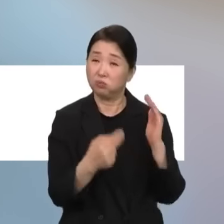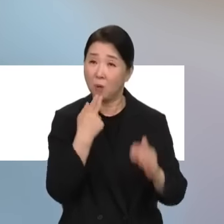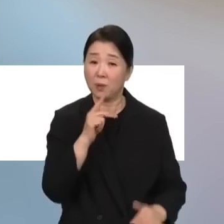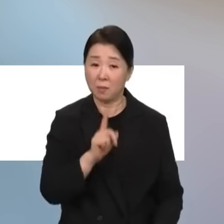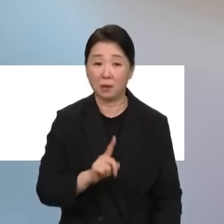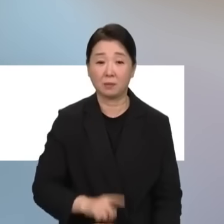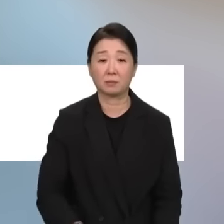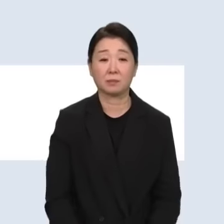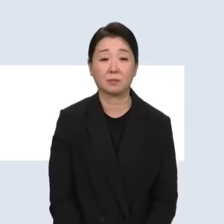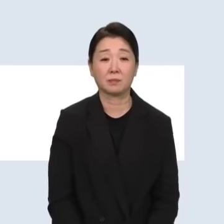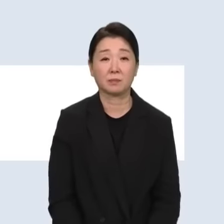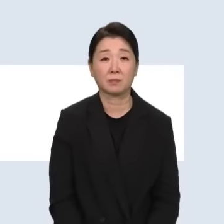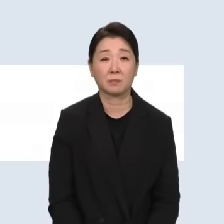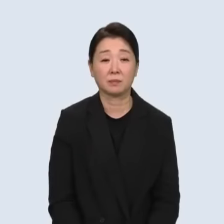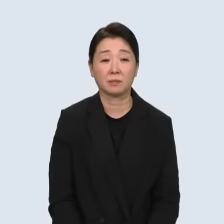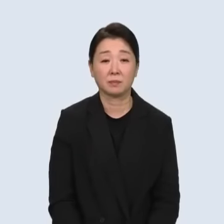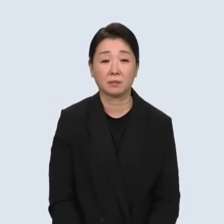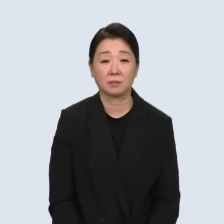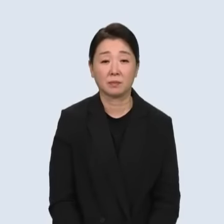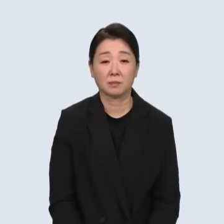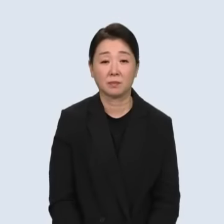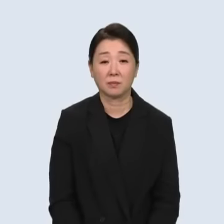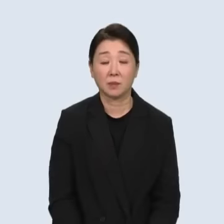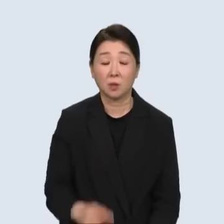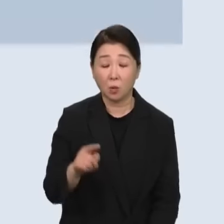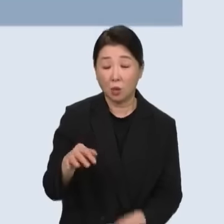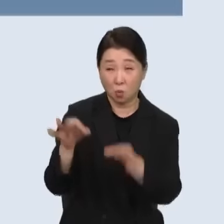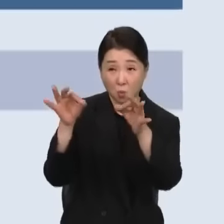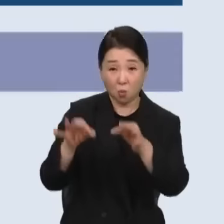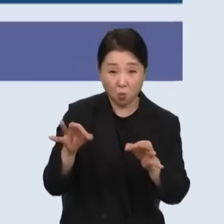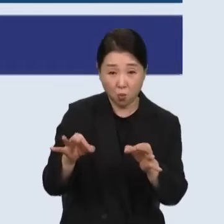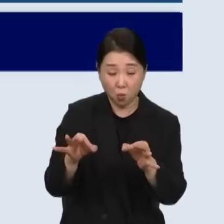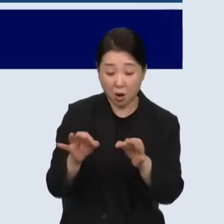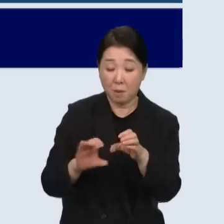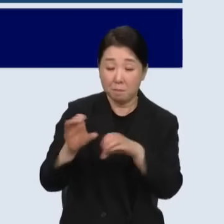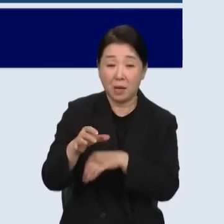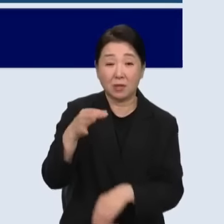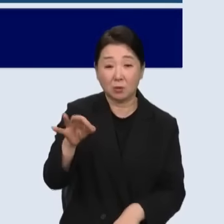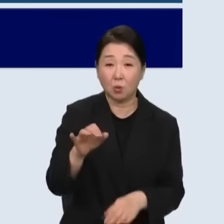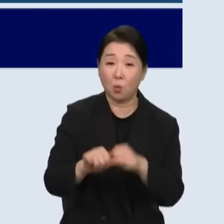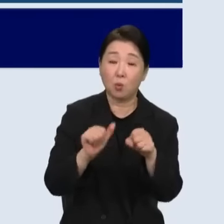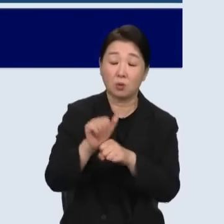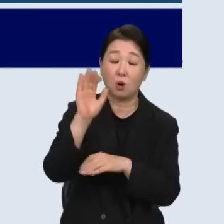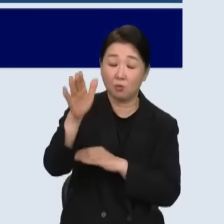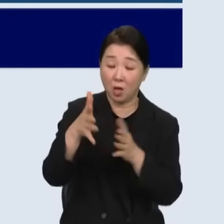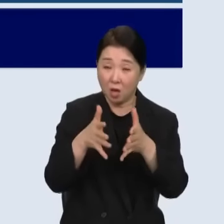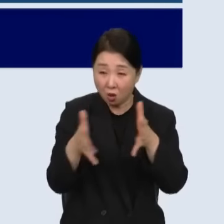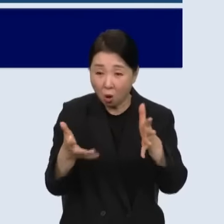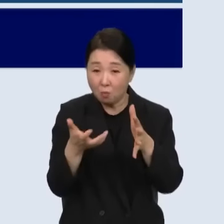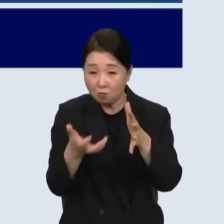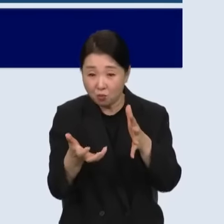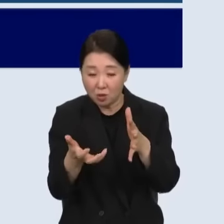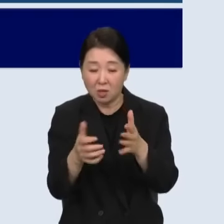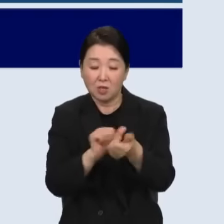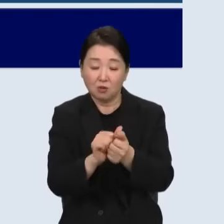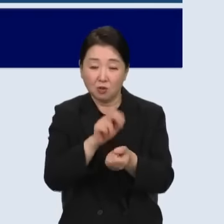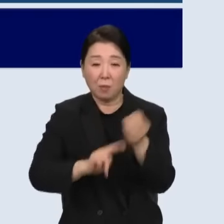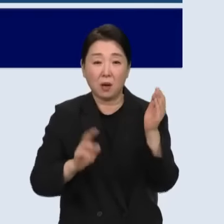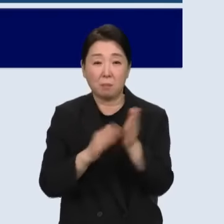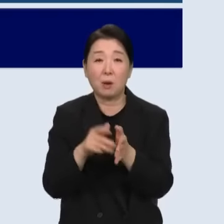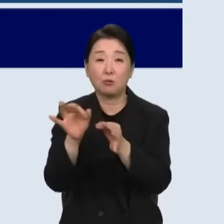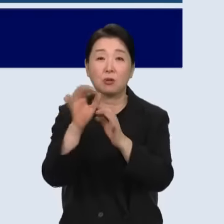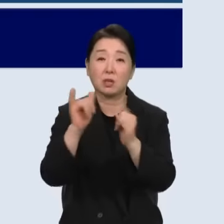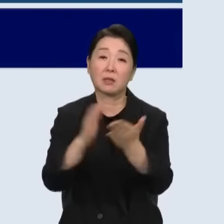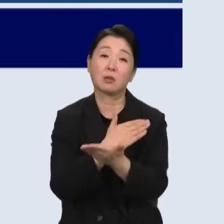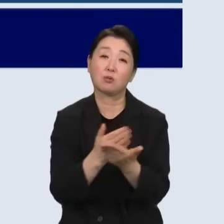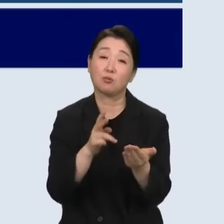리스크는 전혀 없다. 이렇게 때마다 금리를 웃도는 배당을 주고 5년 후 건물의 증권을 팔아 투자자에게 나눠주는